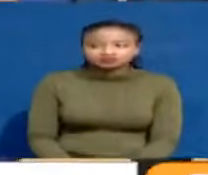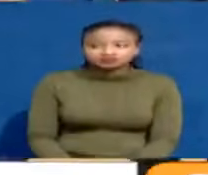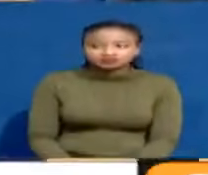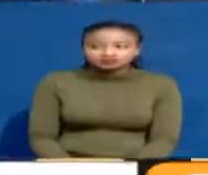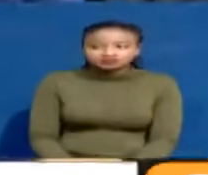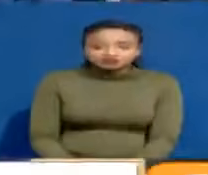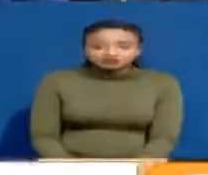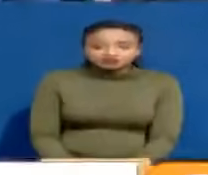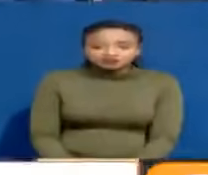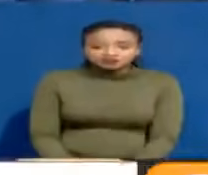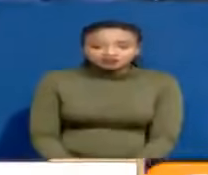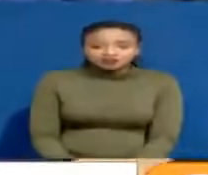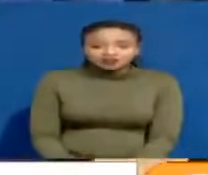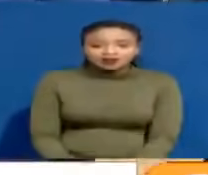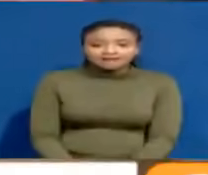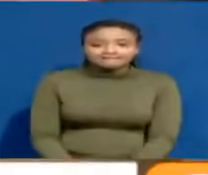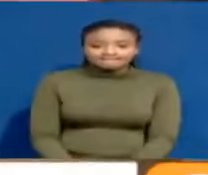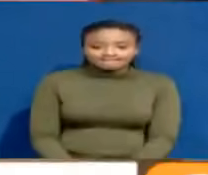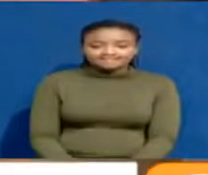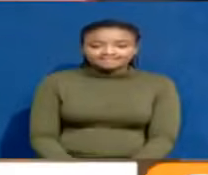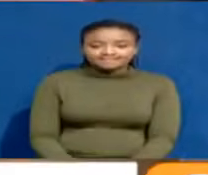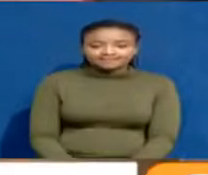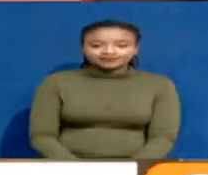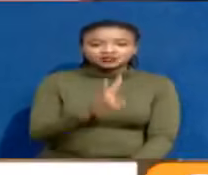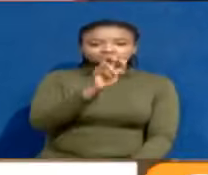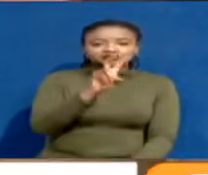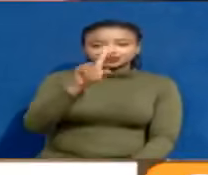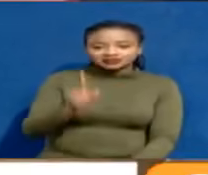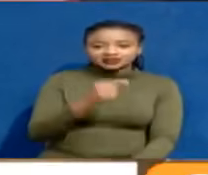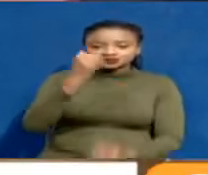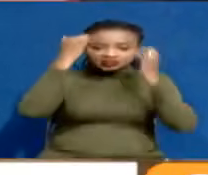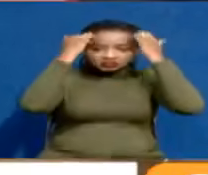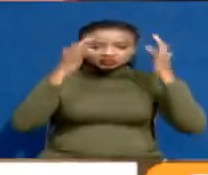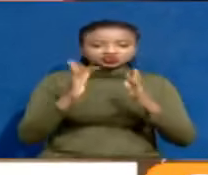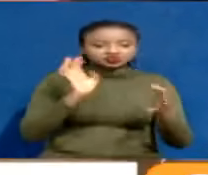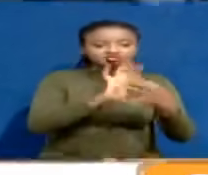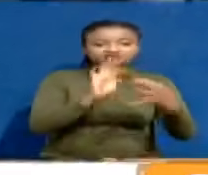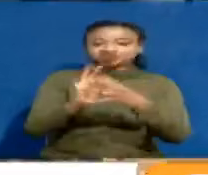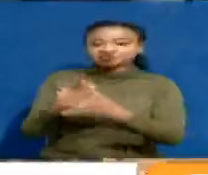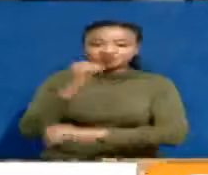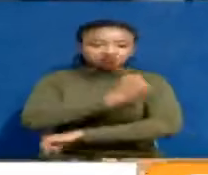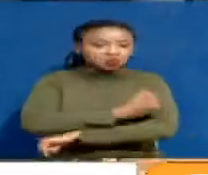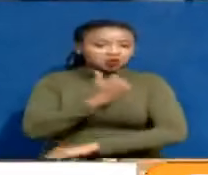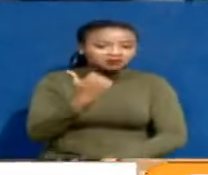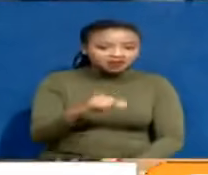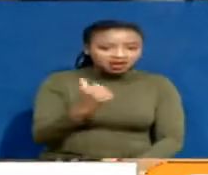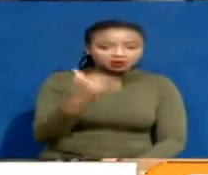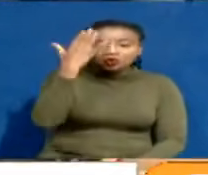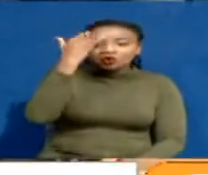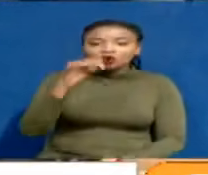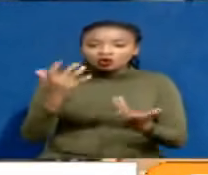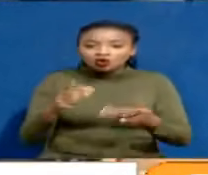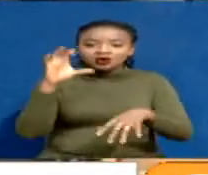Wizara ya elimu inasema kuwa watainiwa wapatao 20,000 hawajapokea nafasi kutokana na sababu kama vile kufanya mitihani,